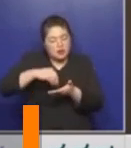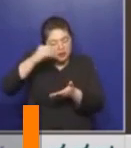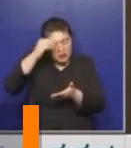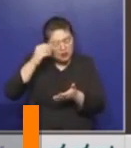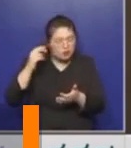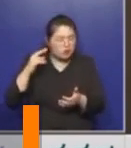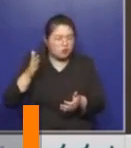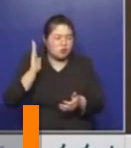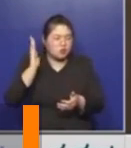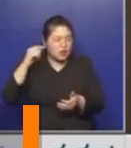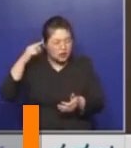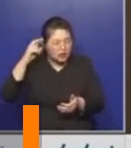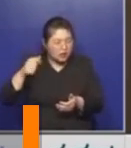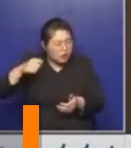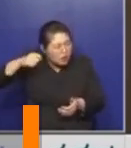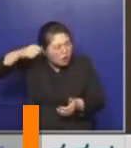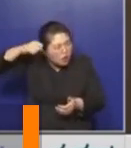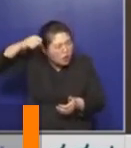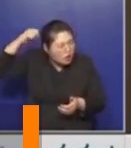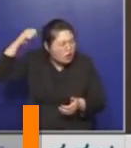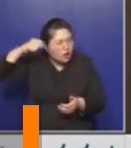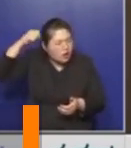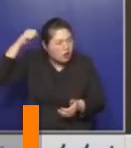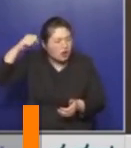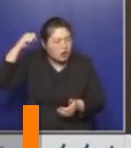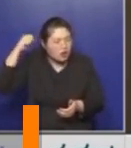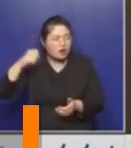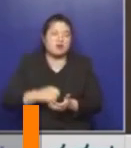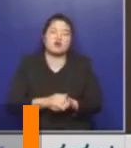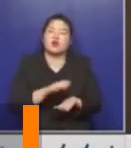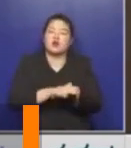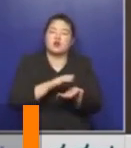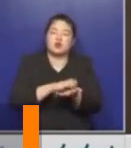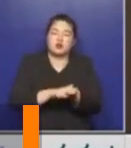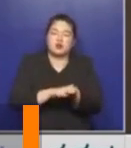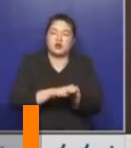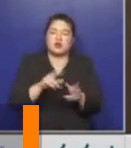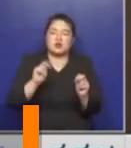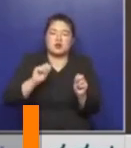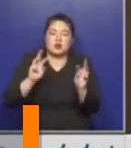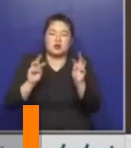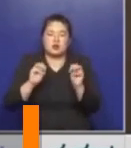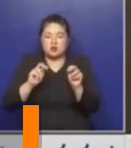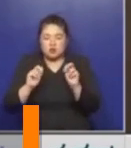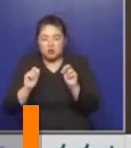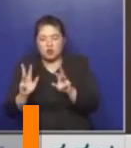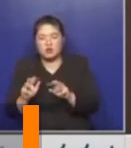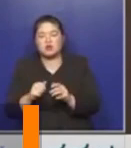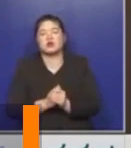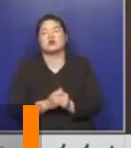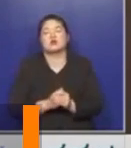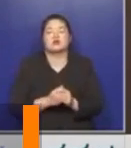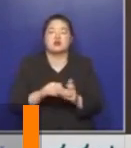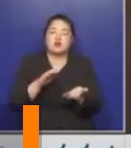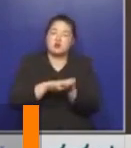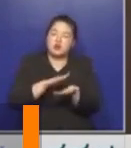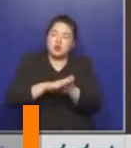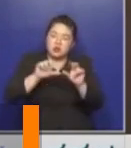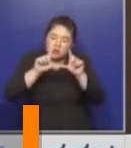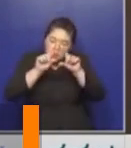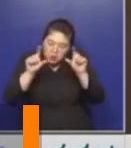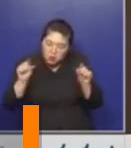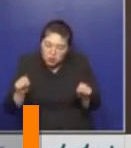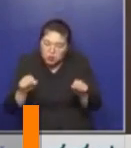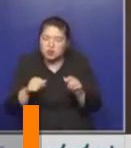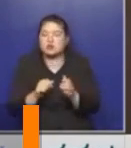ในโรงเรียนนะครับไม่ว่าจะเป็นโรงเรียนท่าตะโกพิทยาคมที่นครสวรรค์ที่จังหวัดเพชรบูรณ์ที่